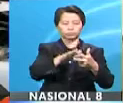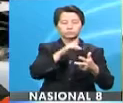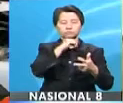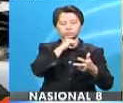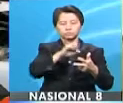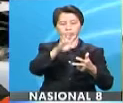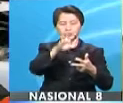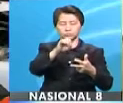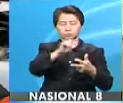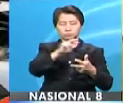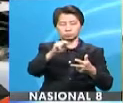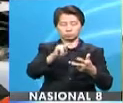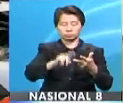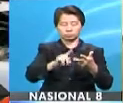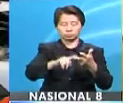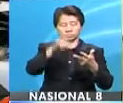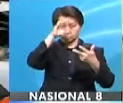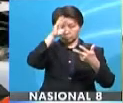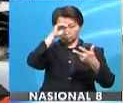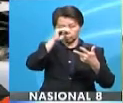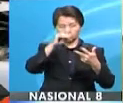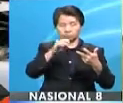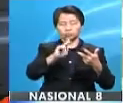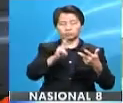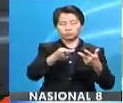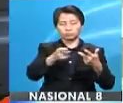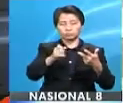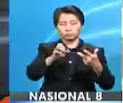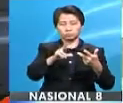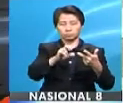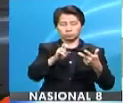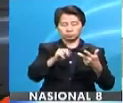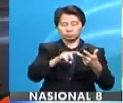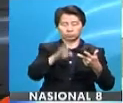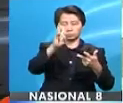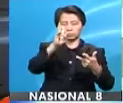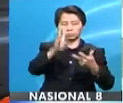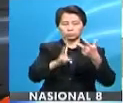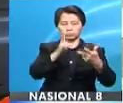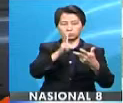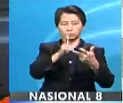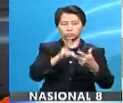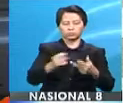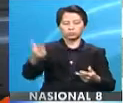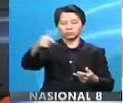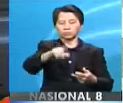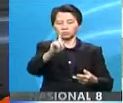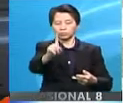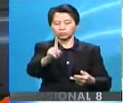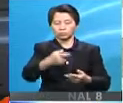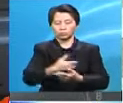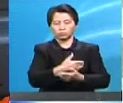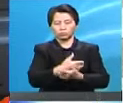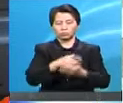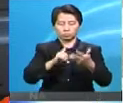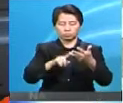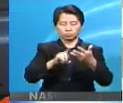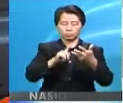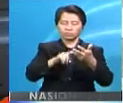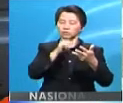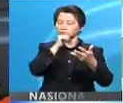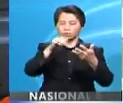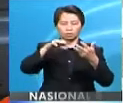an serta anak lelaki mereka Muhamad kirul Adli Kamis 7 tahun seorang lagi anak Kamis dilaporkan tidak